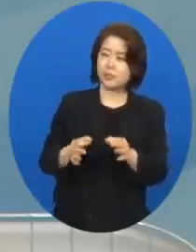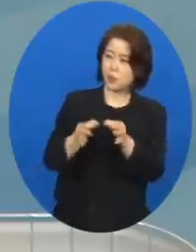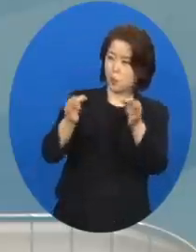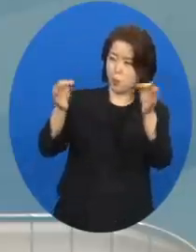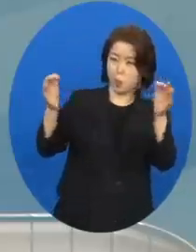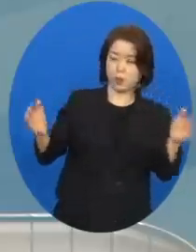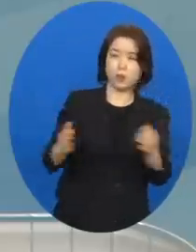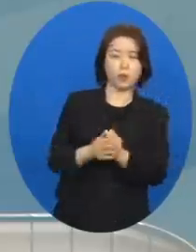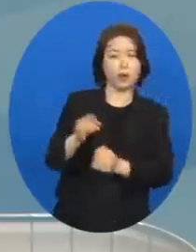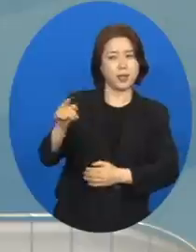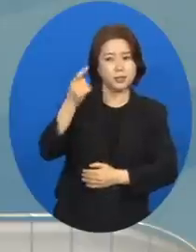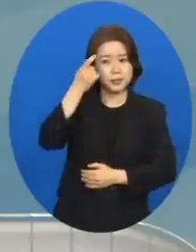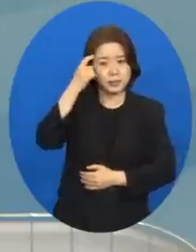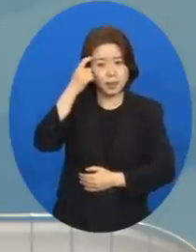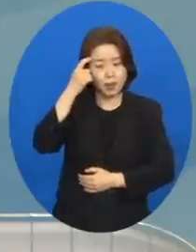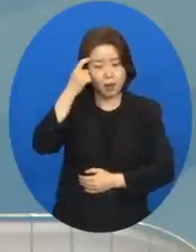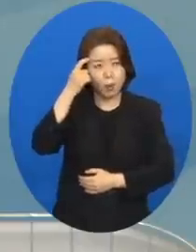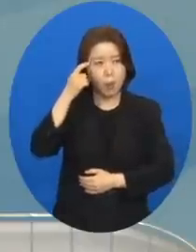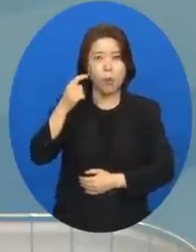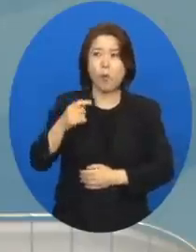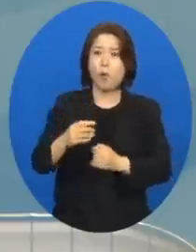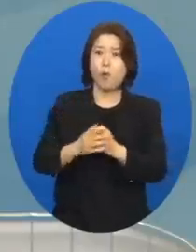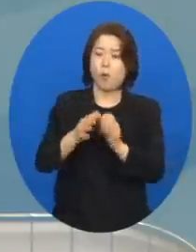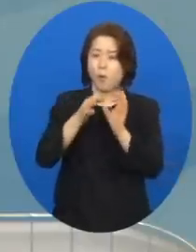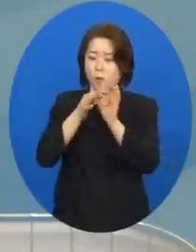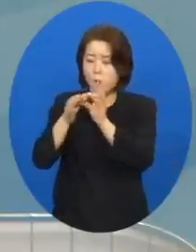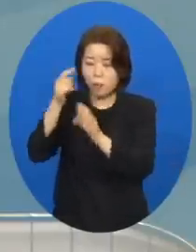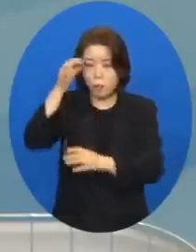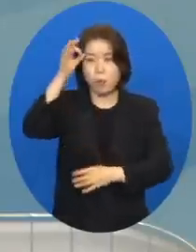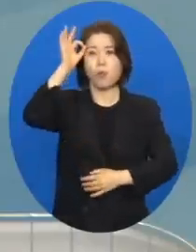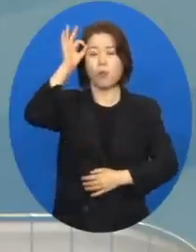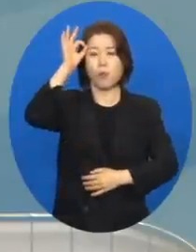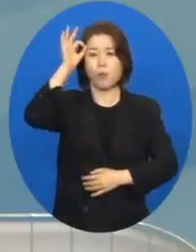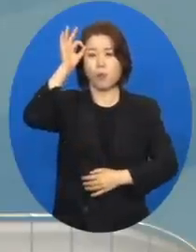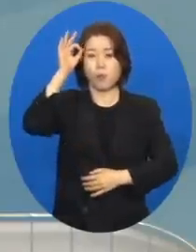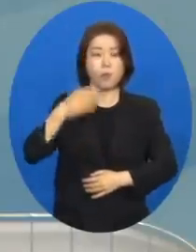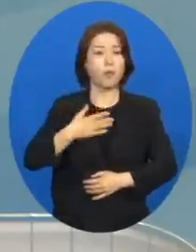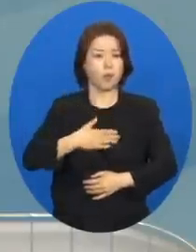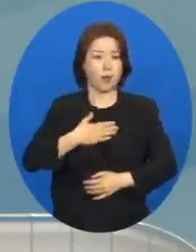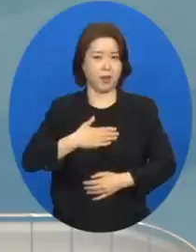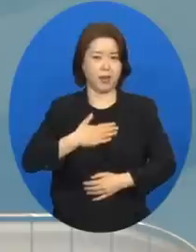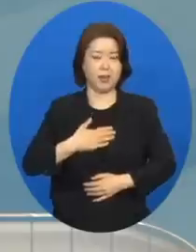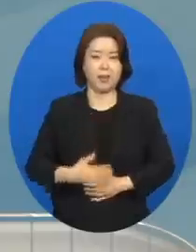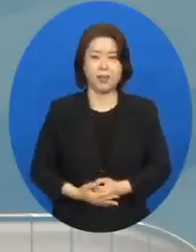오랫도록 그 생각이 아주 떨쳐버리지 않은 상태에 있었다는 걸 알았습니다.